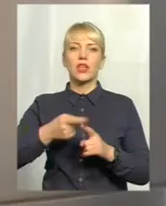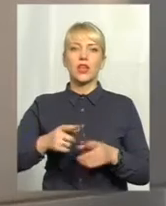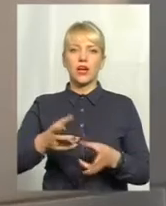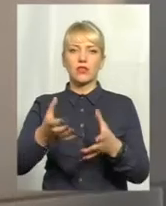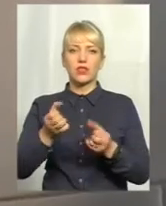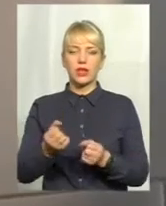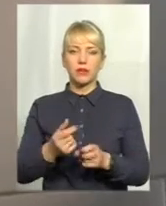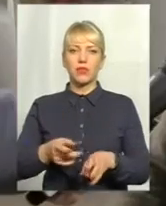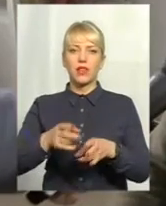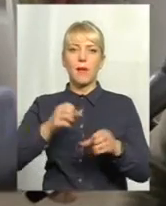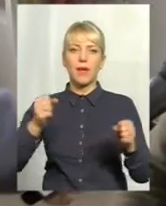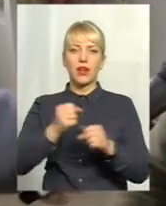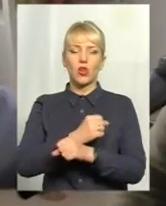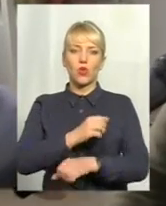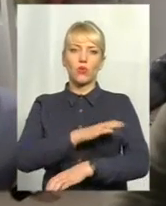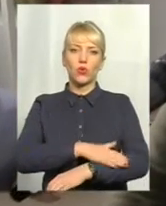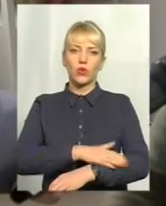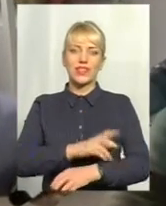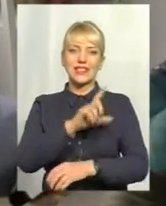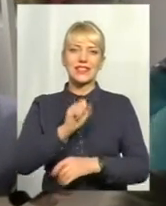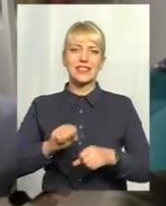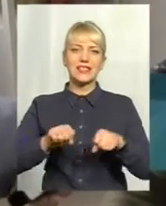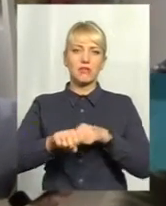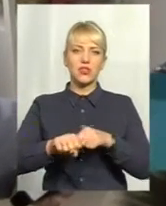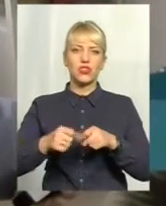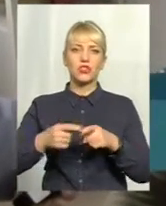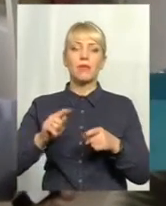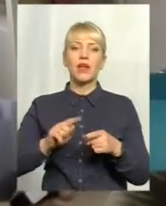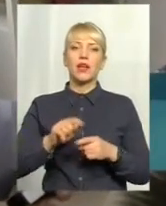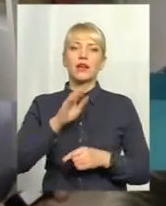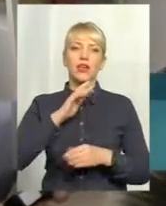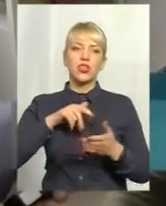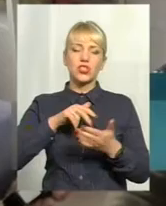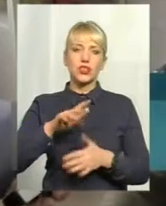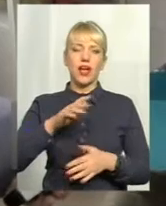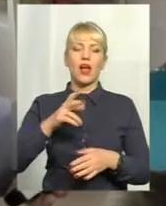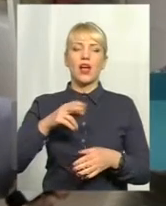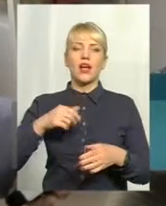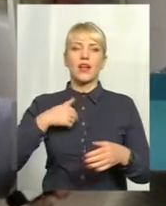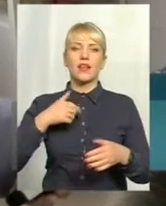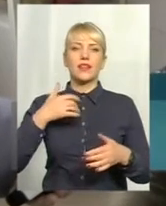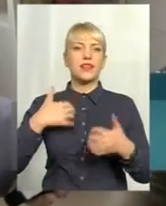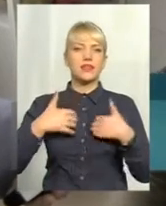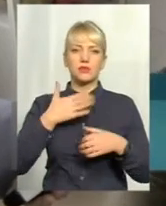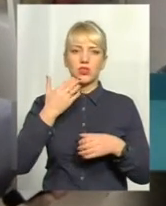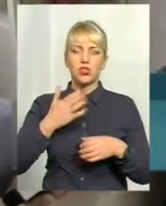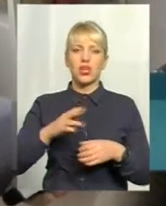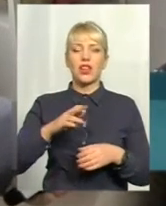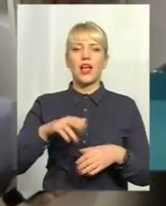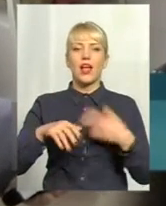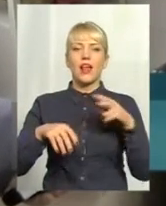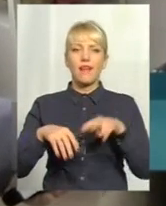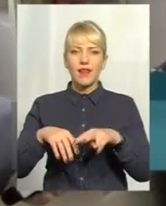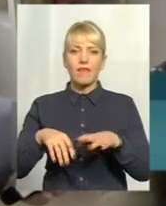руки зі зміщенням. Йшла по дорозі рівненько, не спішила. Ліва рука мені, нога мені підвертається, бо чуть